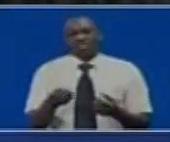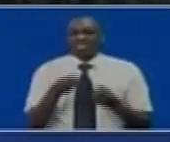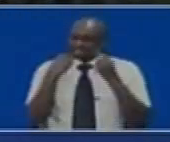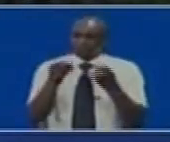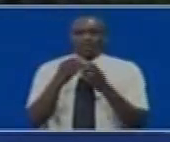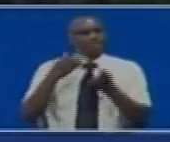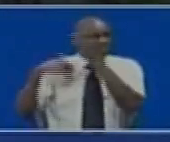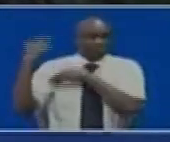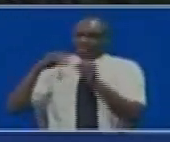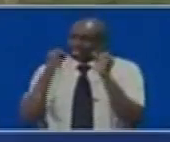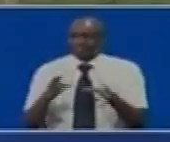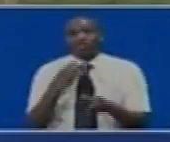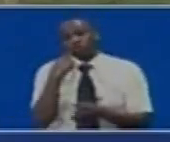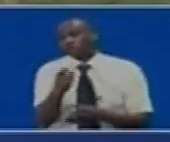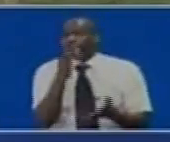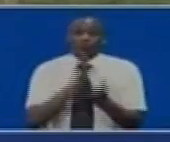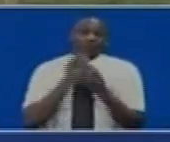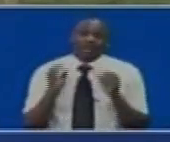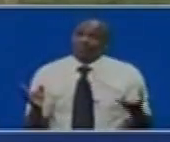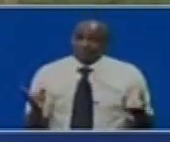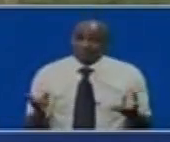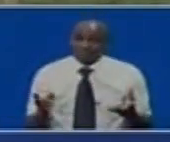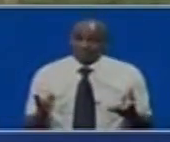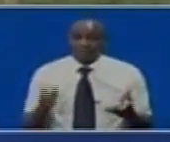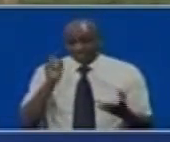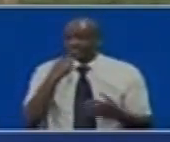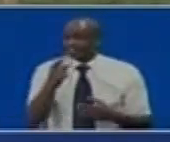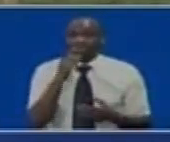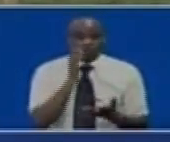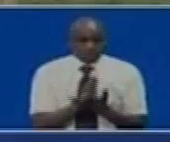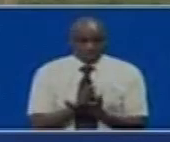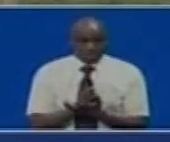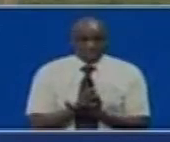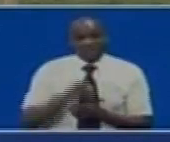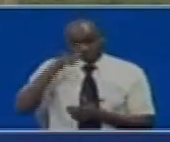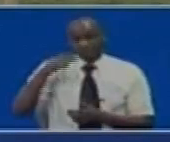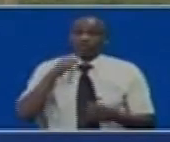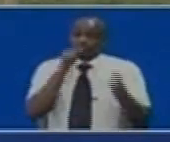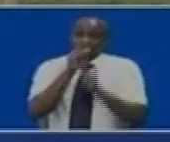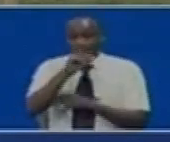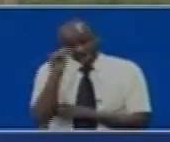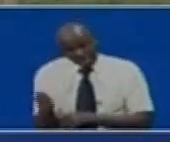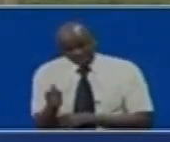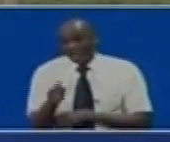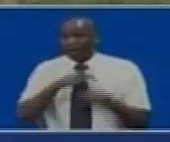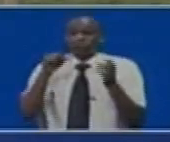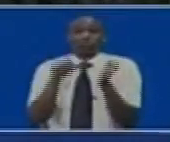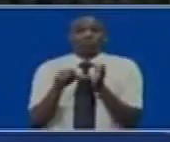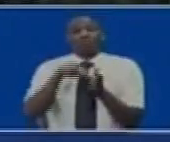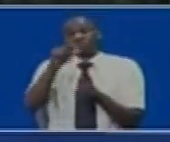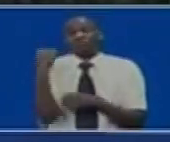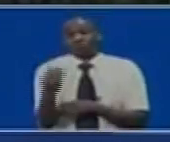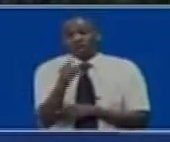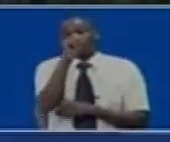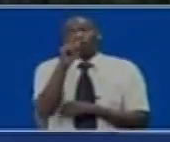because we've not told them the truth. And the truth must be told. They want to fight each other over nothing and yet they are children